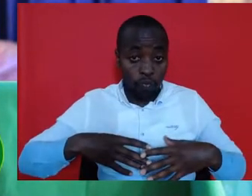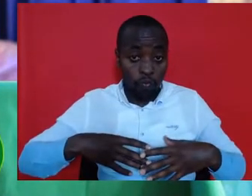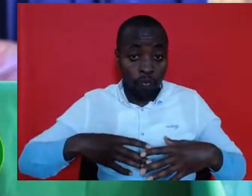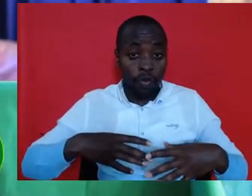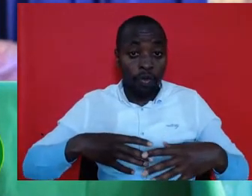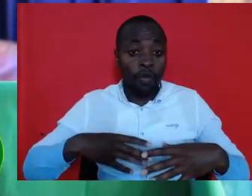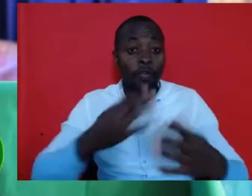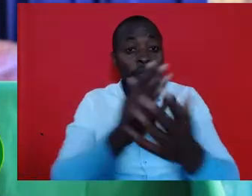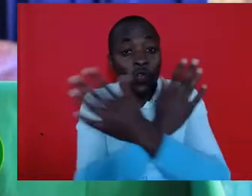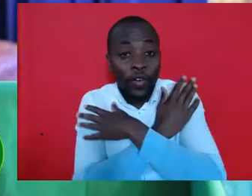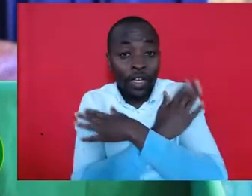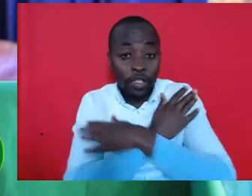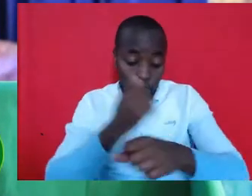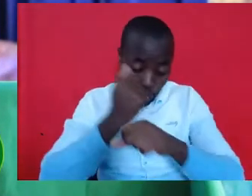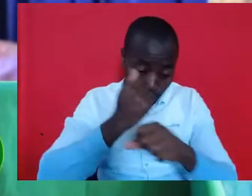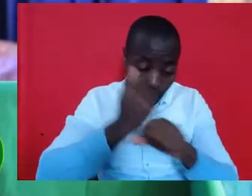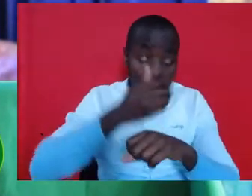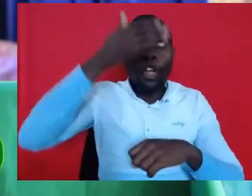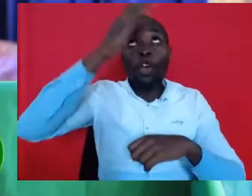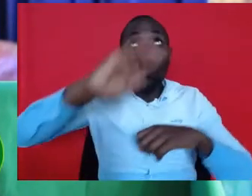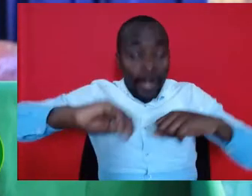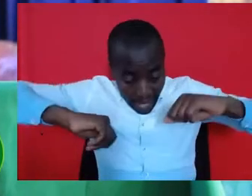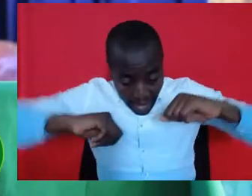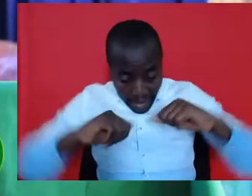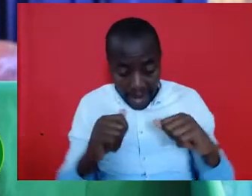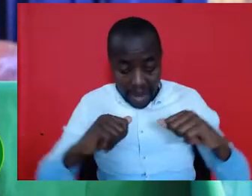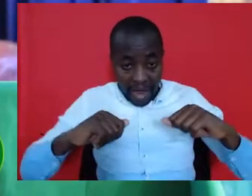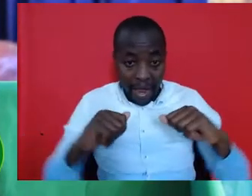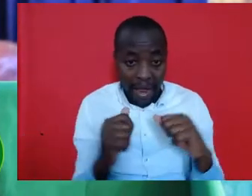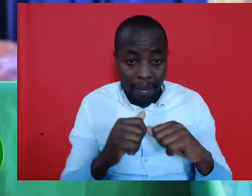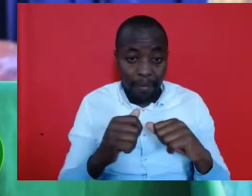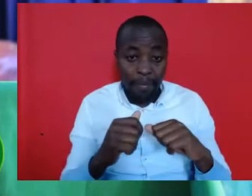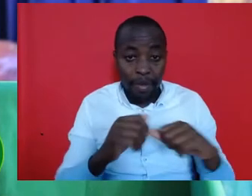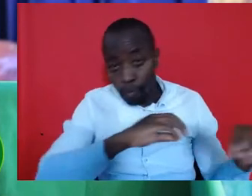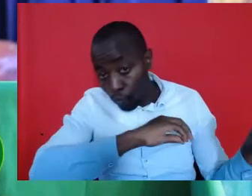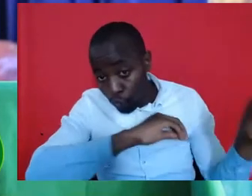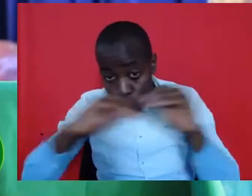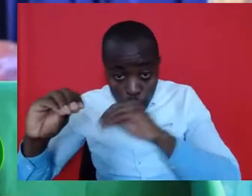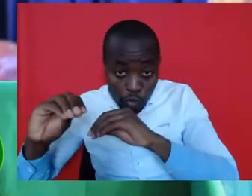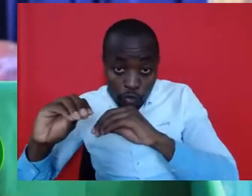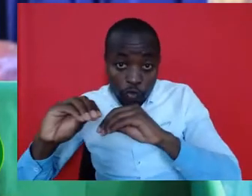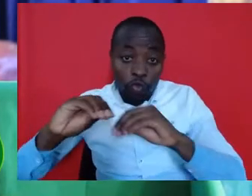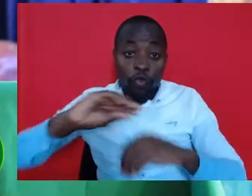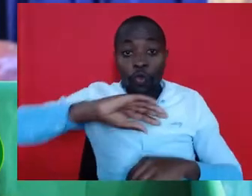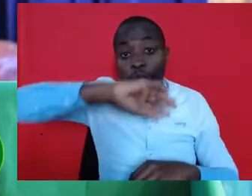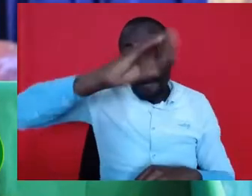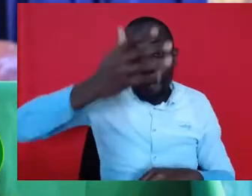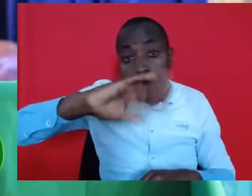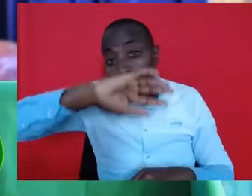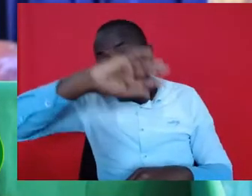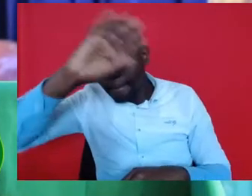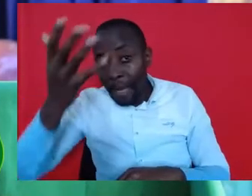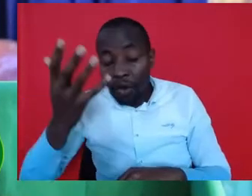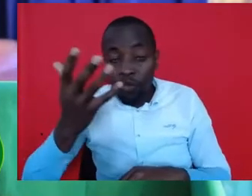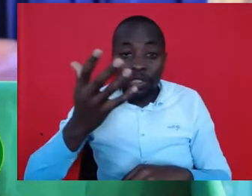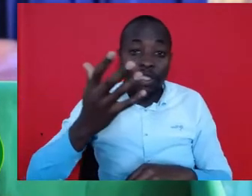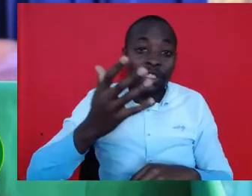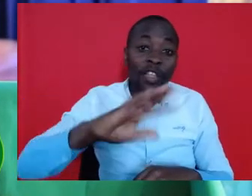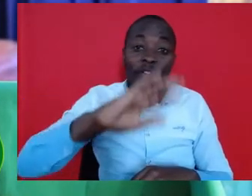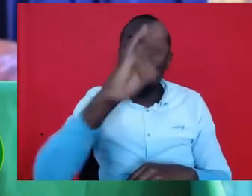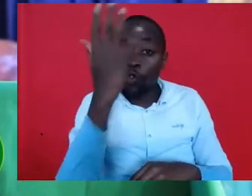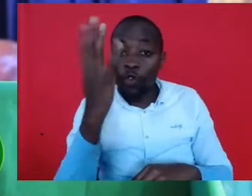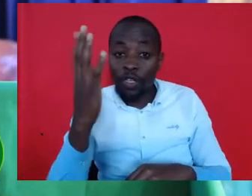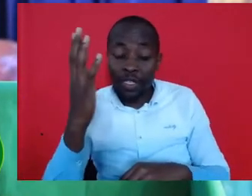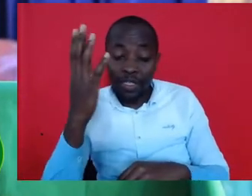Wapenda kumfurahisha Mungu? Basi mpendo nenda katika msitu. Panda mlima.